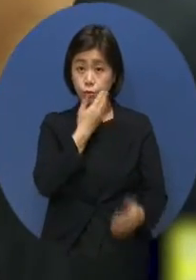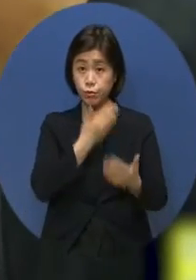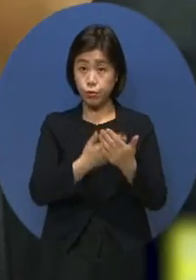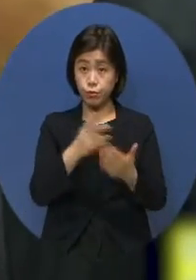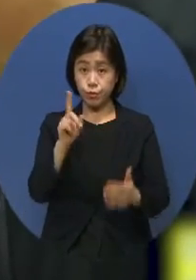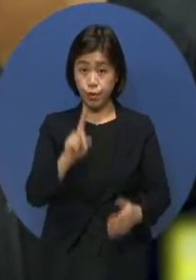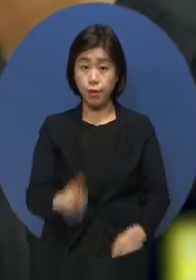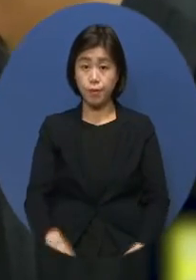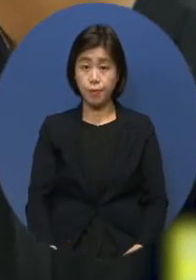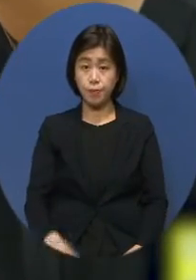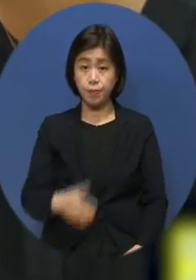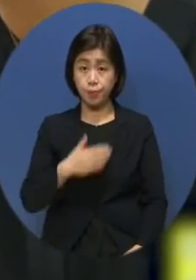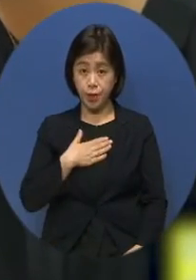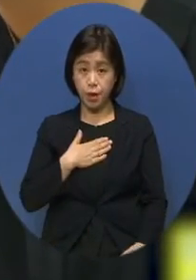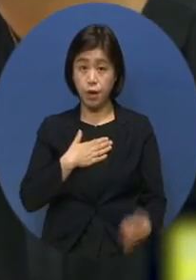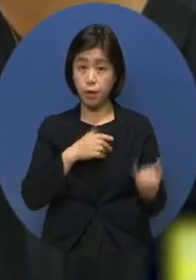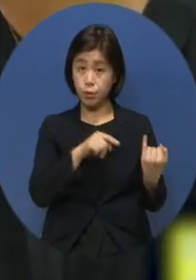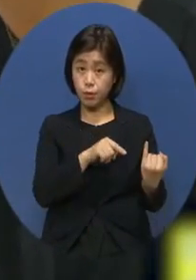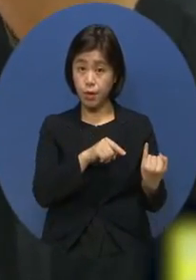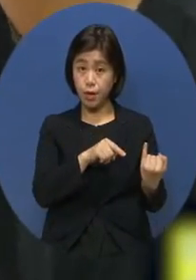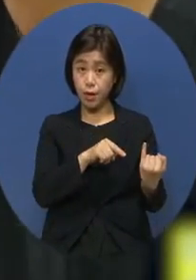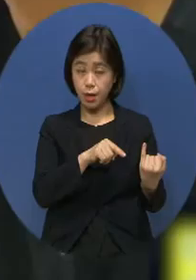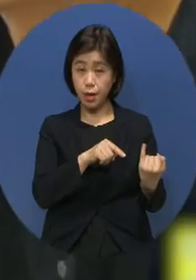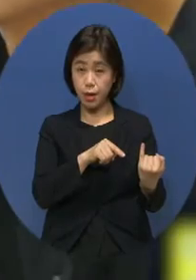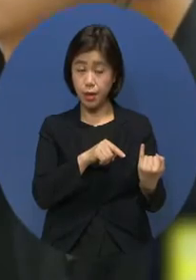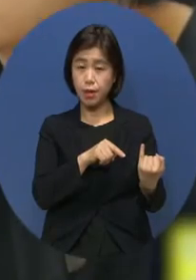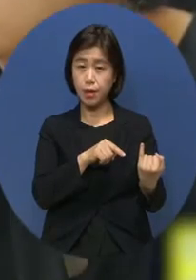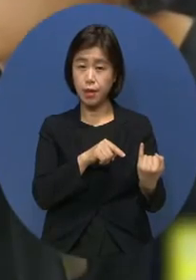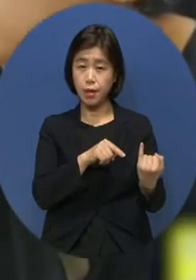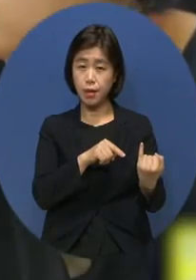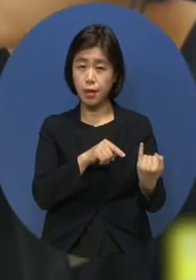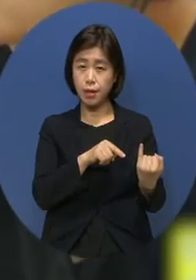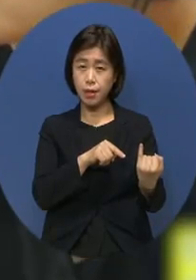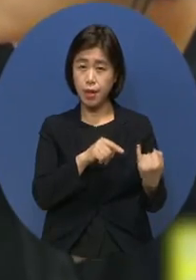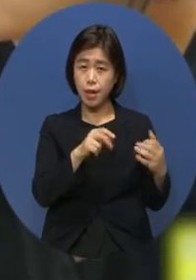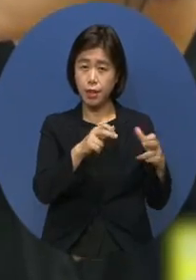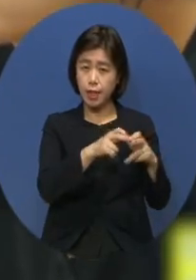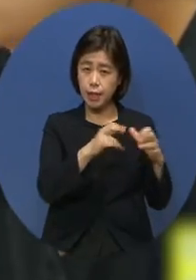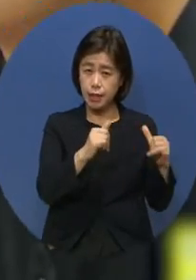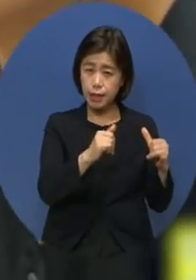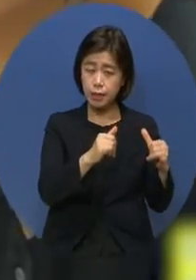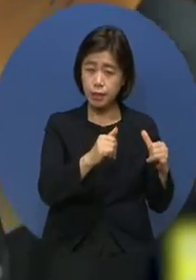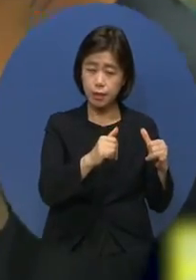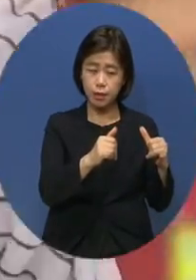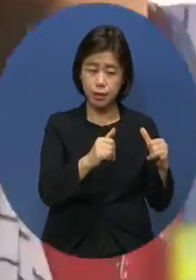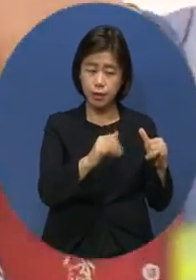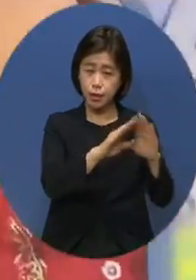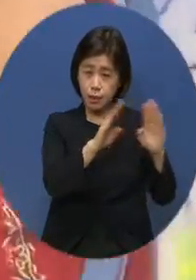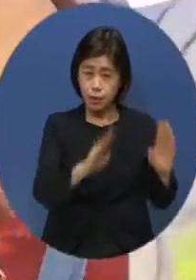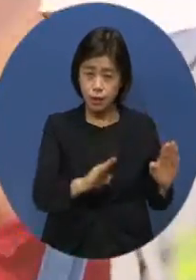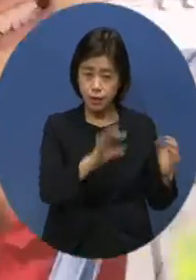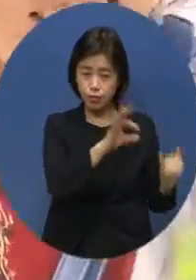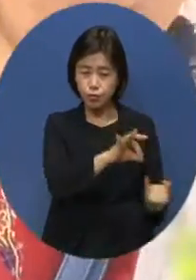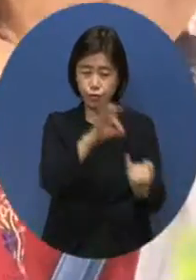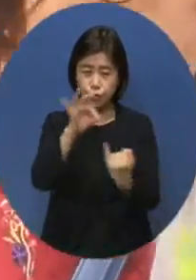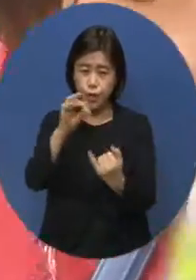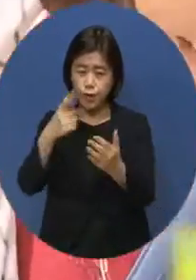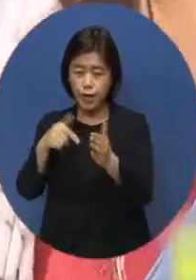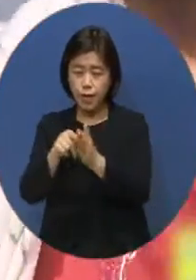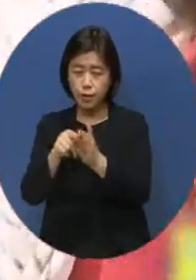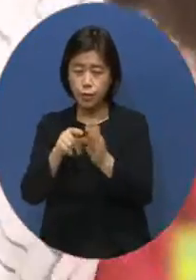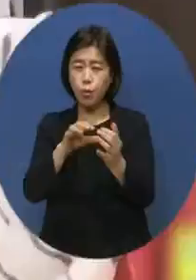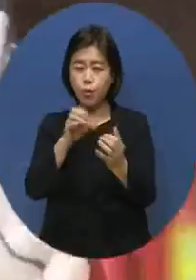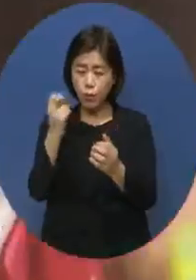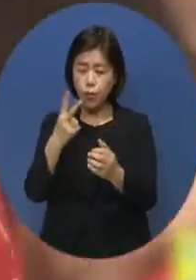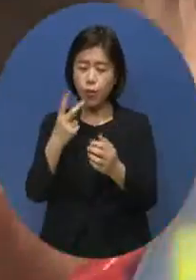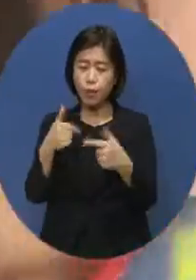제가 동생을 탈시설에서 같이 살아가면서 이런 뭐 정치활동까지 하게 됐다고 하면 동생을 위해서 그렇게 했다고 생각하는